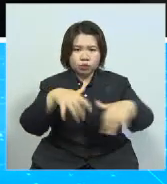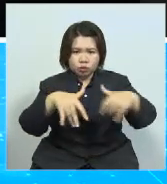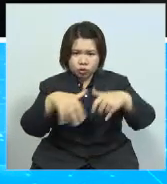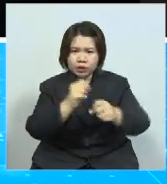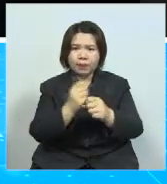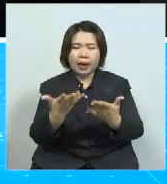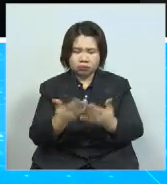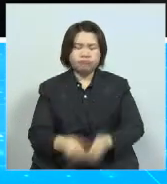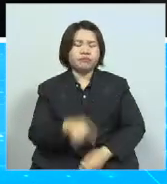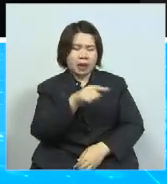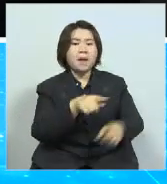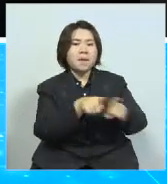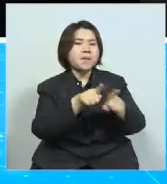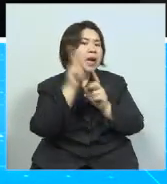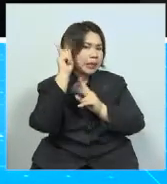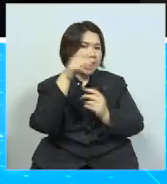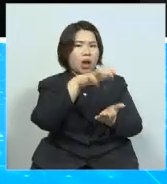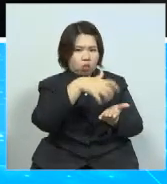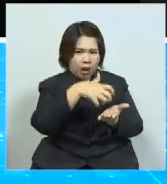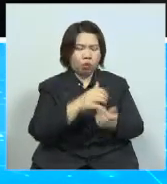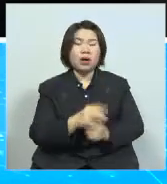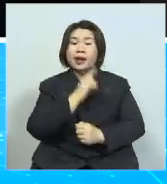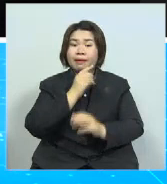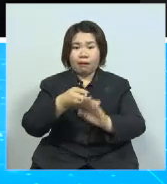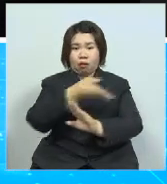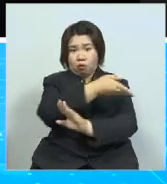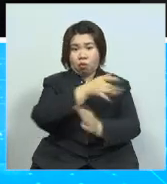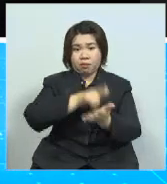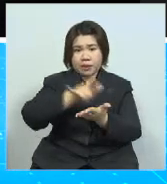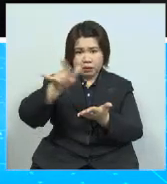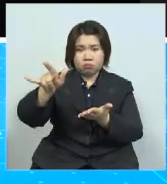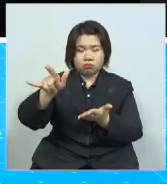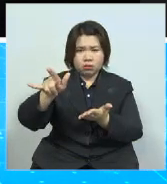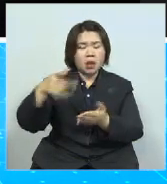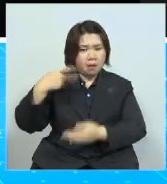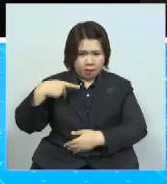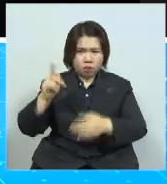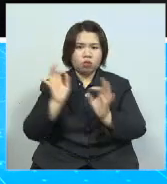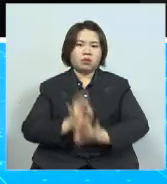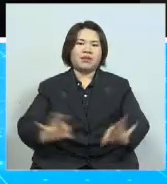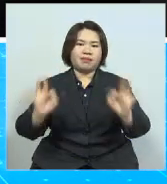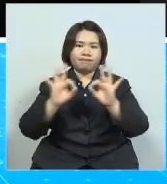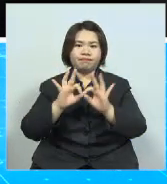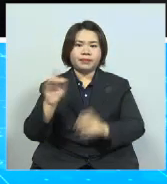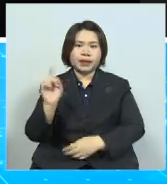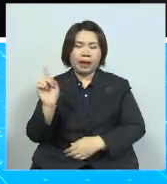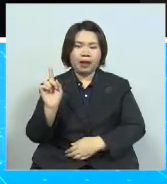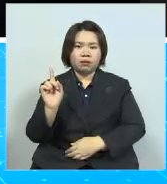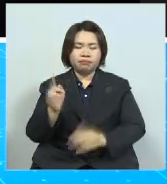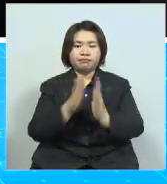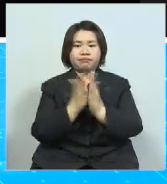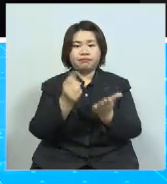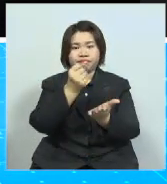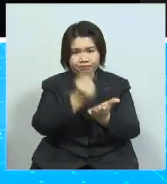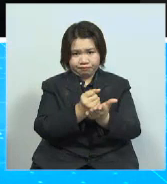ก็ควรเป็นอย่างนั้นนะฮะควรเป็นอย่างที่ว่าเนี่ยนะฮะก่อนเดินทางไปเนี่ยเป็นประโยชน์ที่สุดเนี่ยพาสปอร์